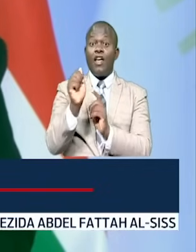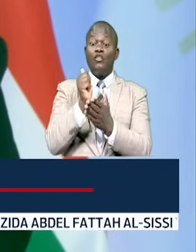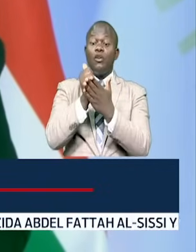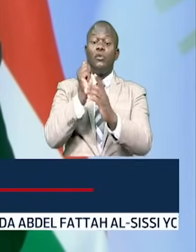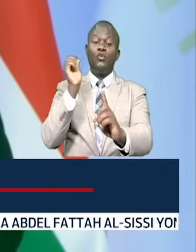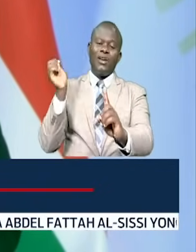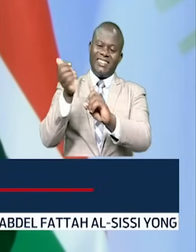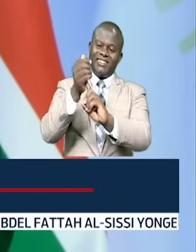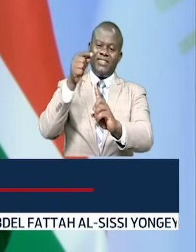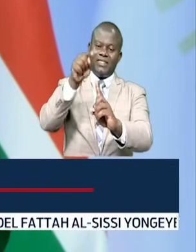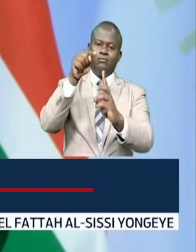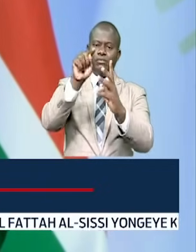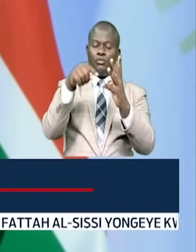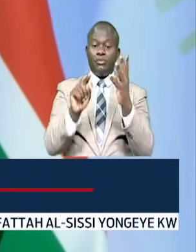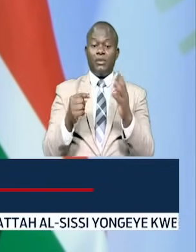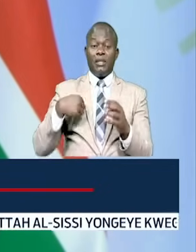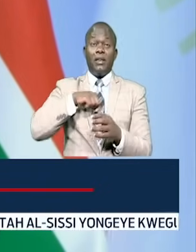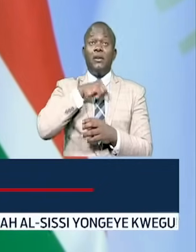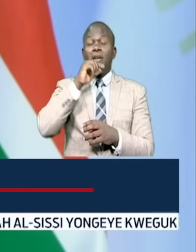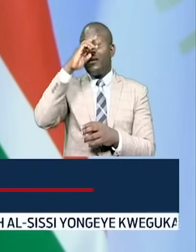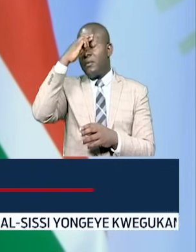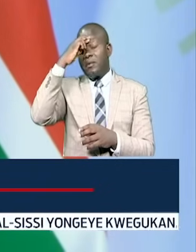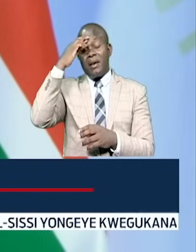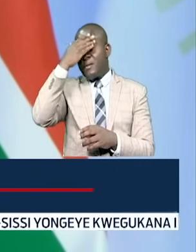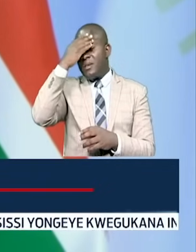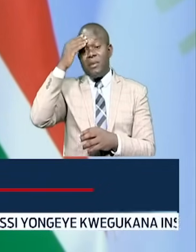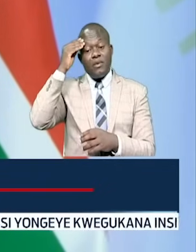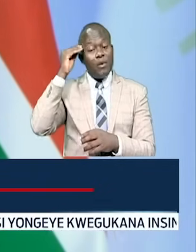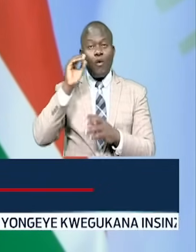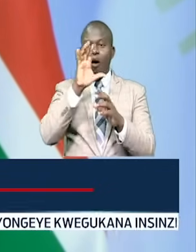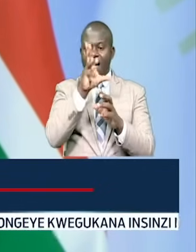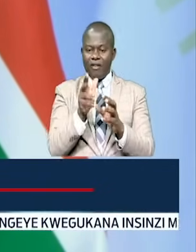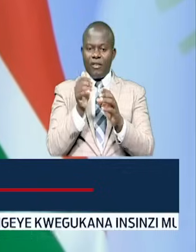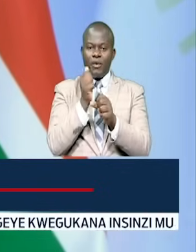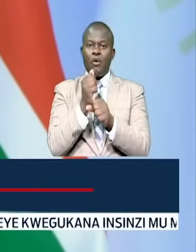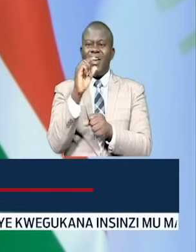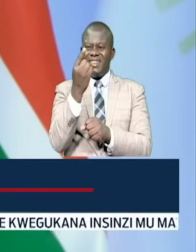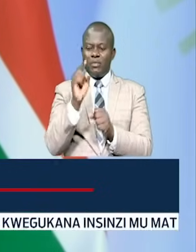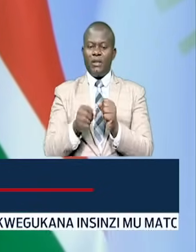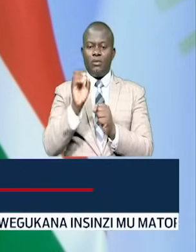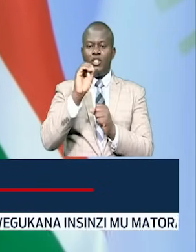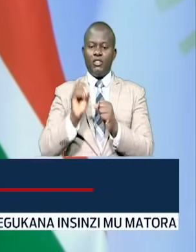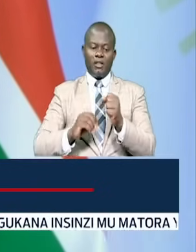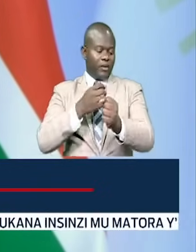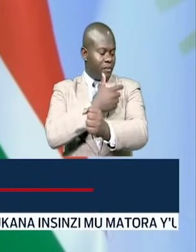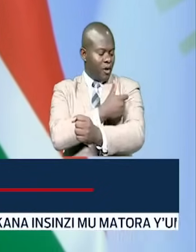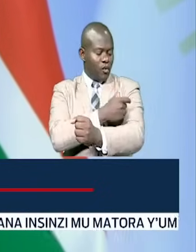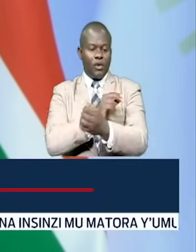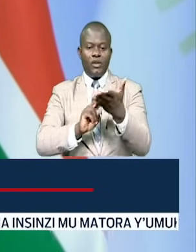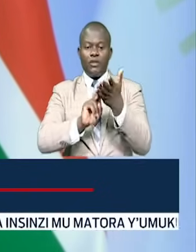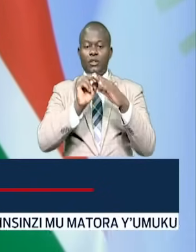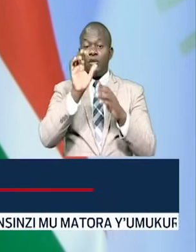mwe ubwanyu. Ntabwo nigeze mbyibagirwa ko mwambwiye ko kuri ubu Afurika ikora 1% gusa by'inkingo zikoreshwa muri